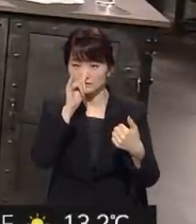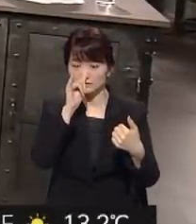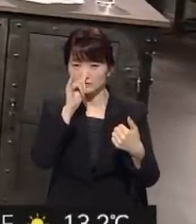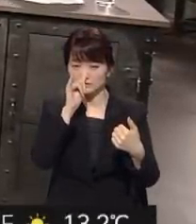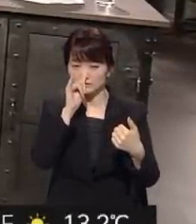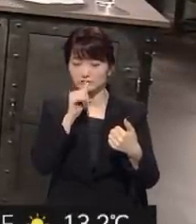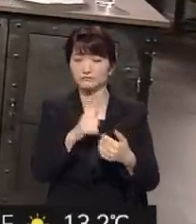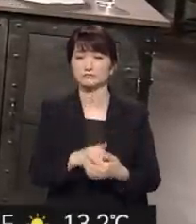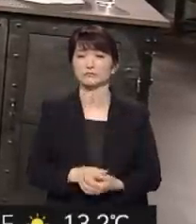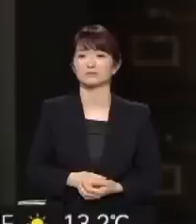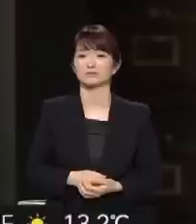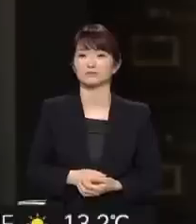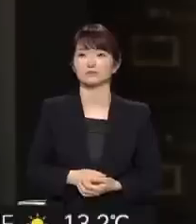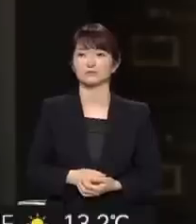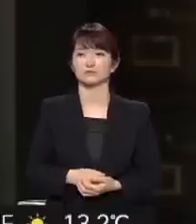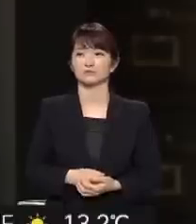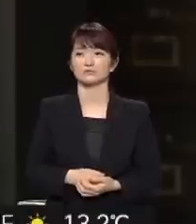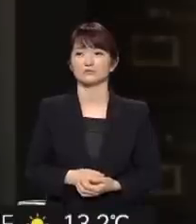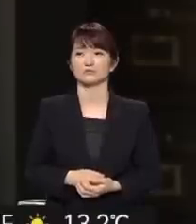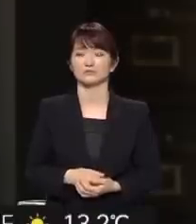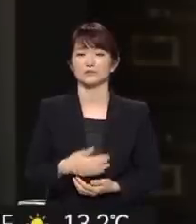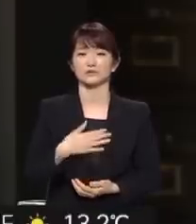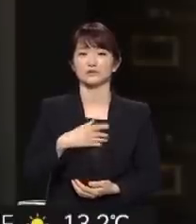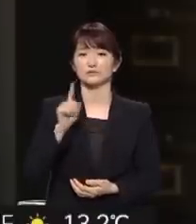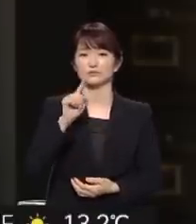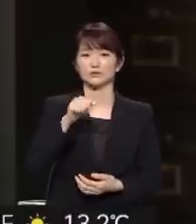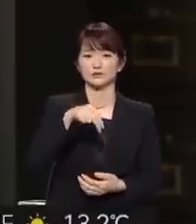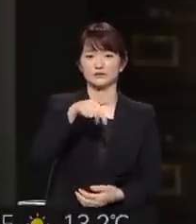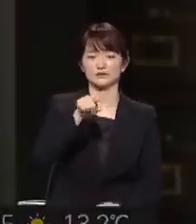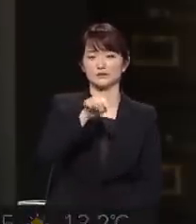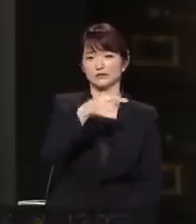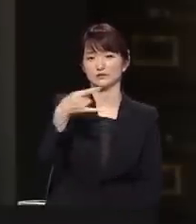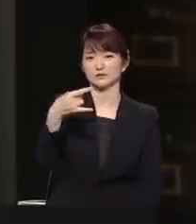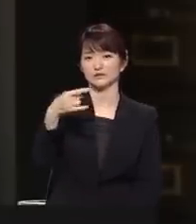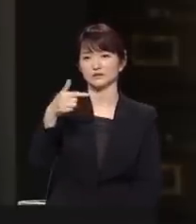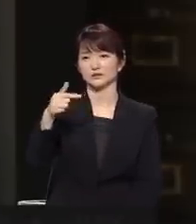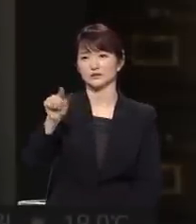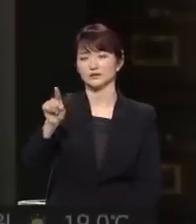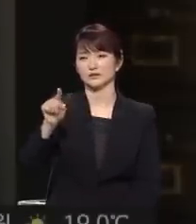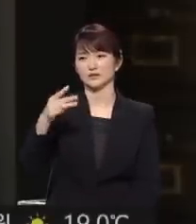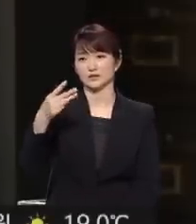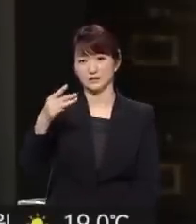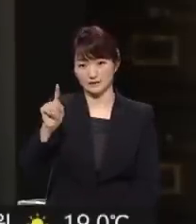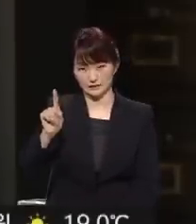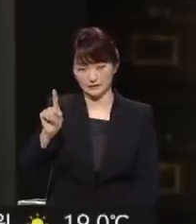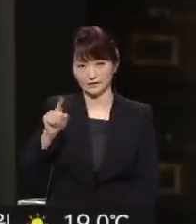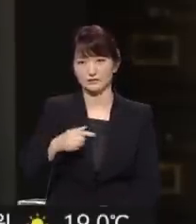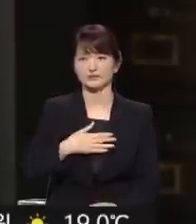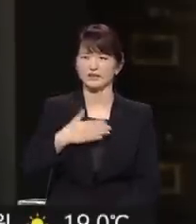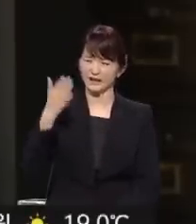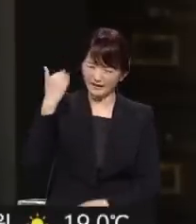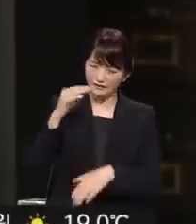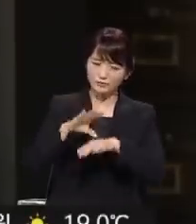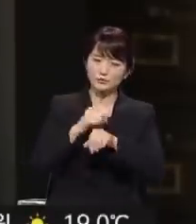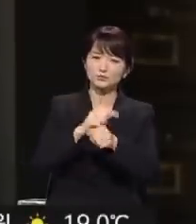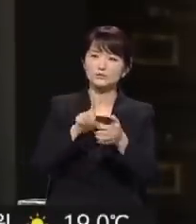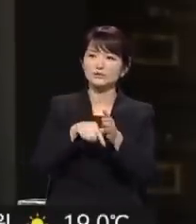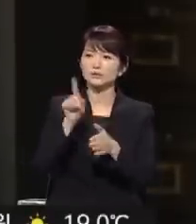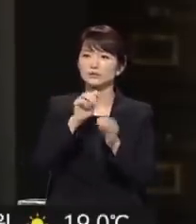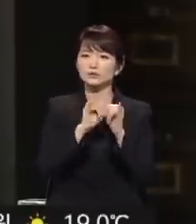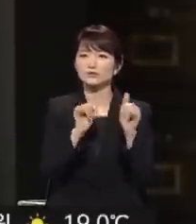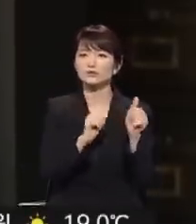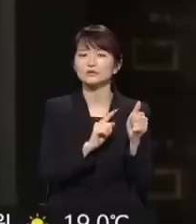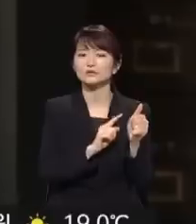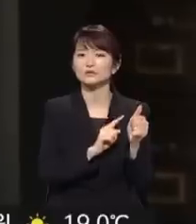저부터 고르라 하면 저는 저희 나라. 아, 반면에 방송 중에 말이죠. 제가 예전에 방송하고 있는데 어떤